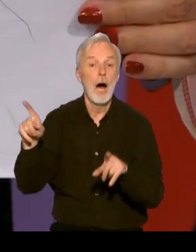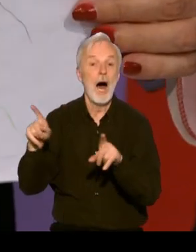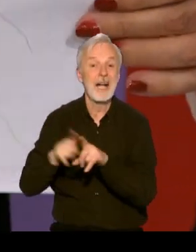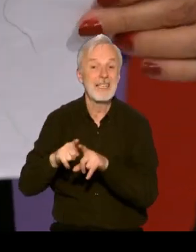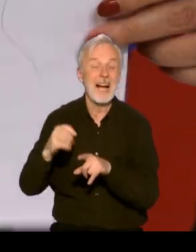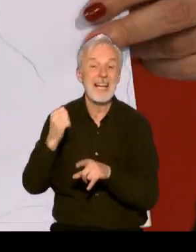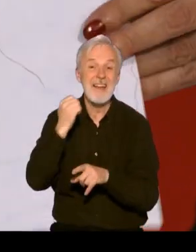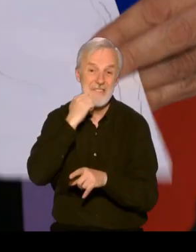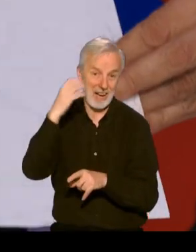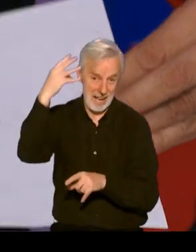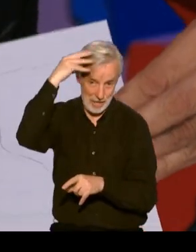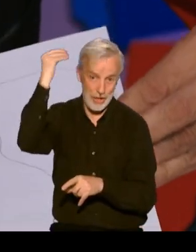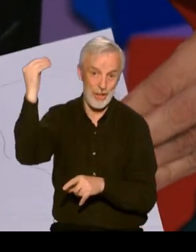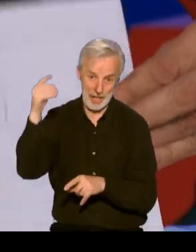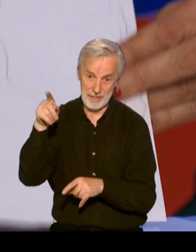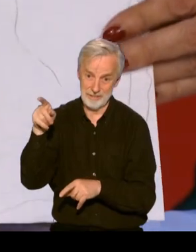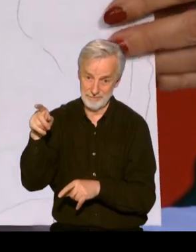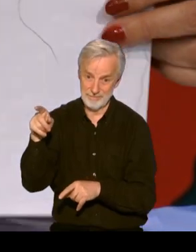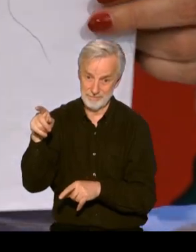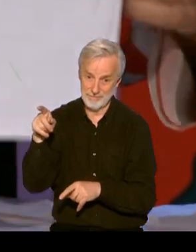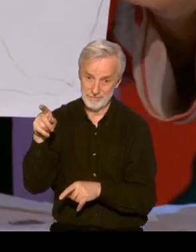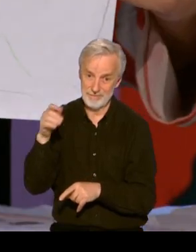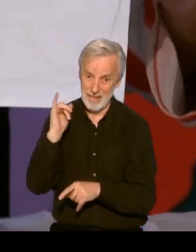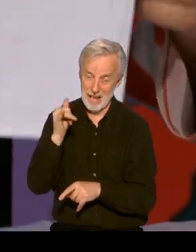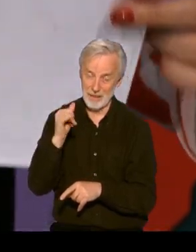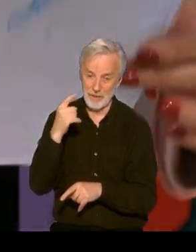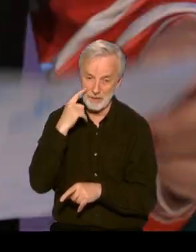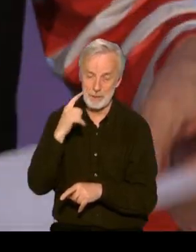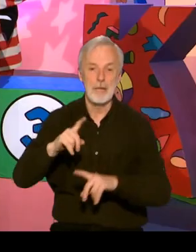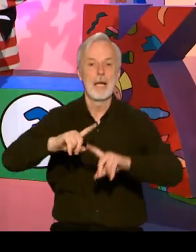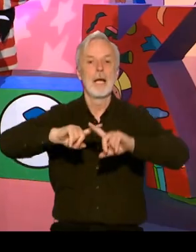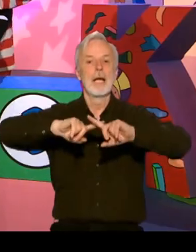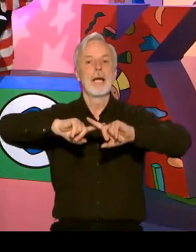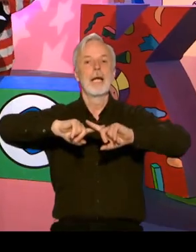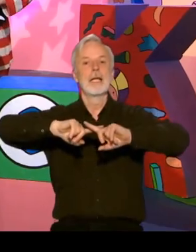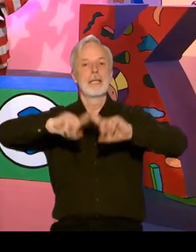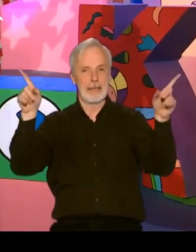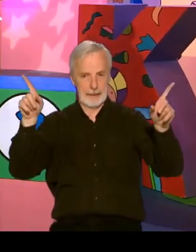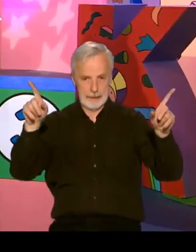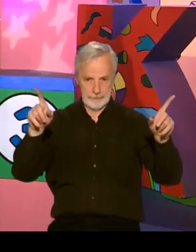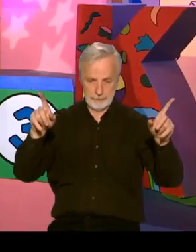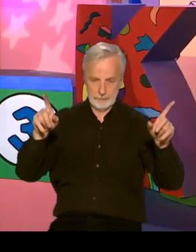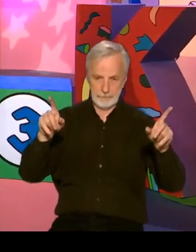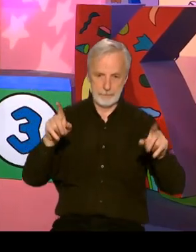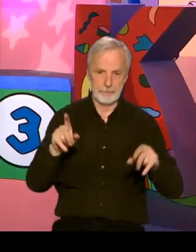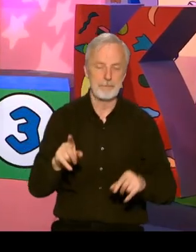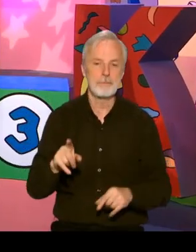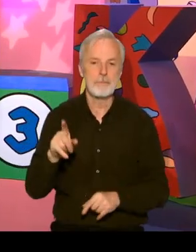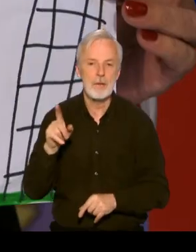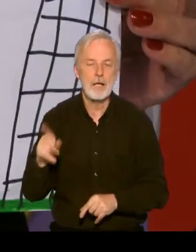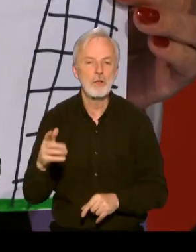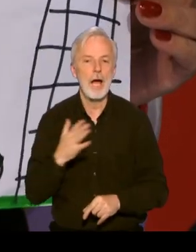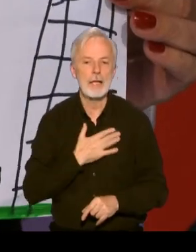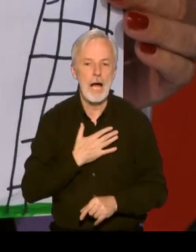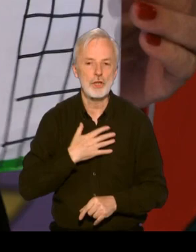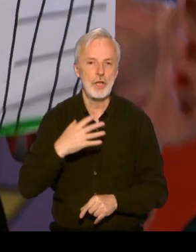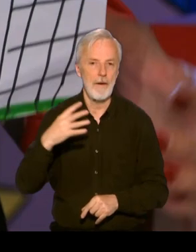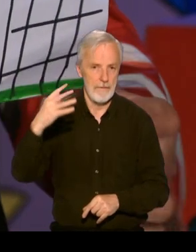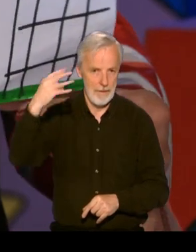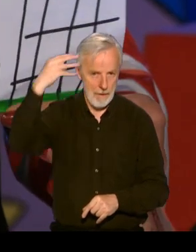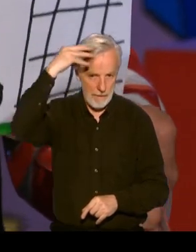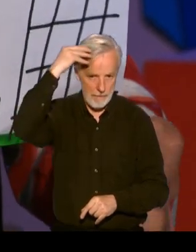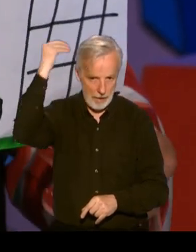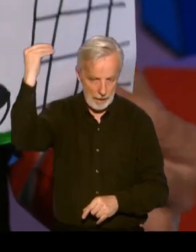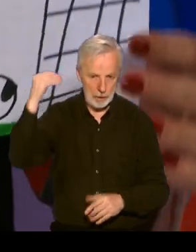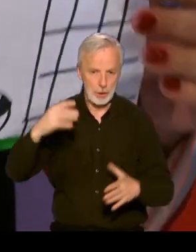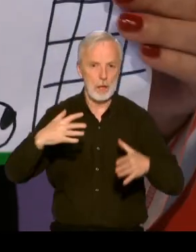Je tam i František, podívejte se. Pak tady máme další, no, tohle to je náš František v fotbalovém drezu.